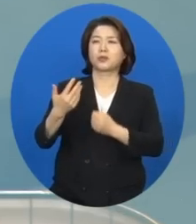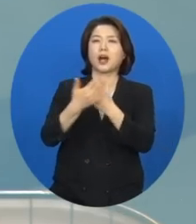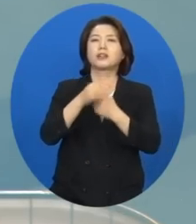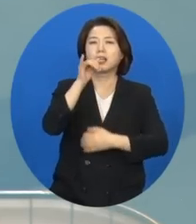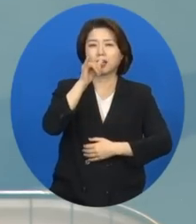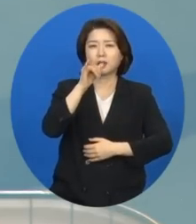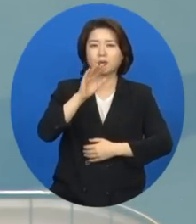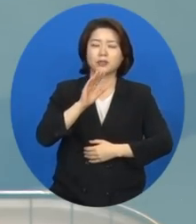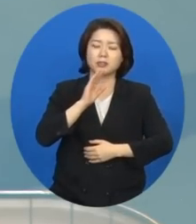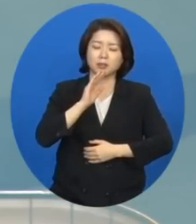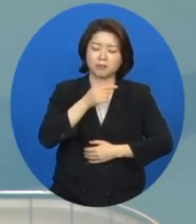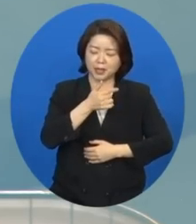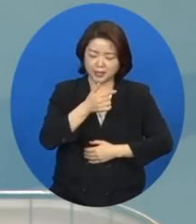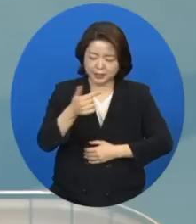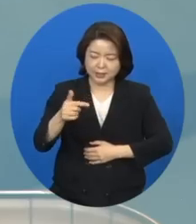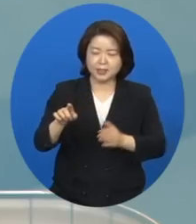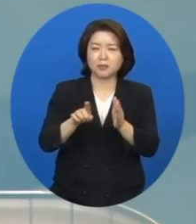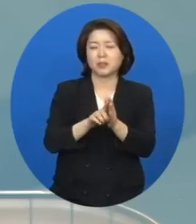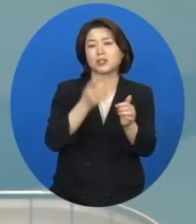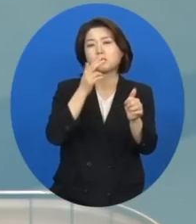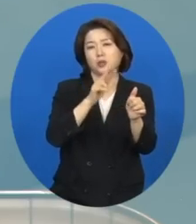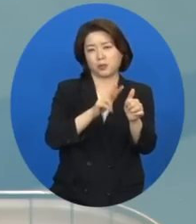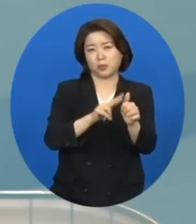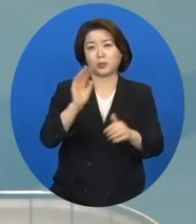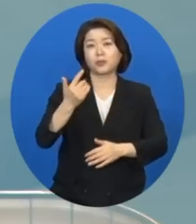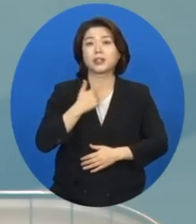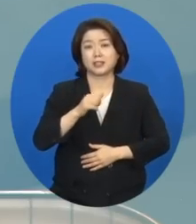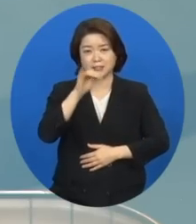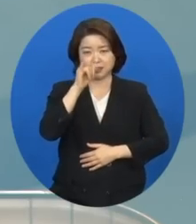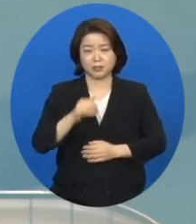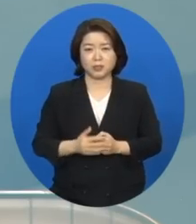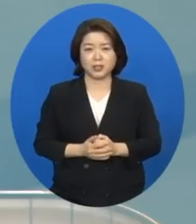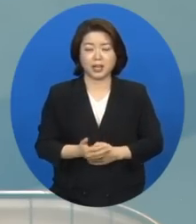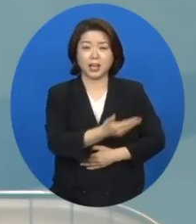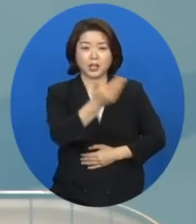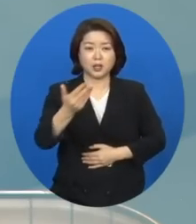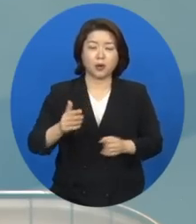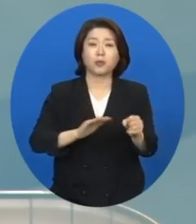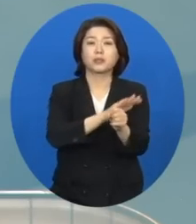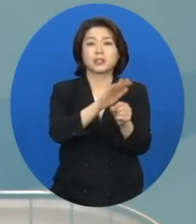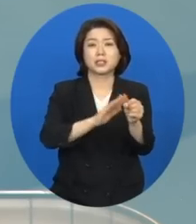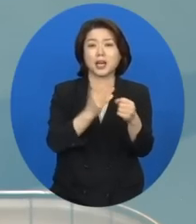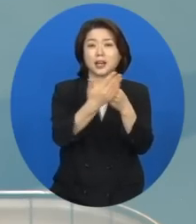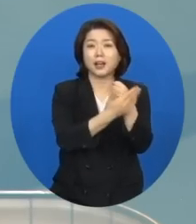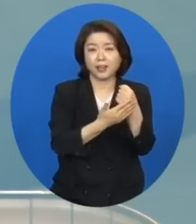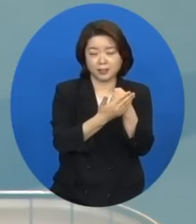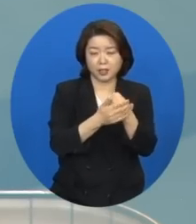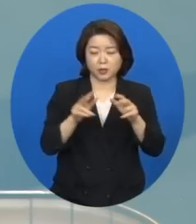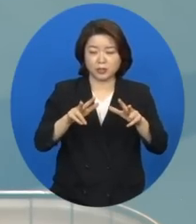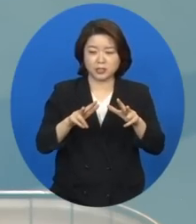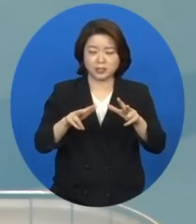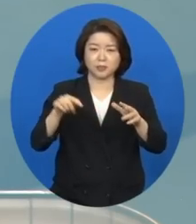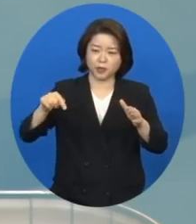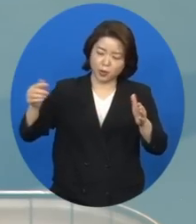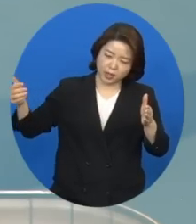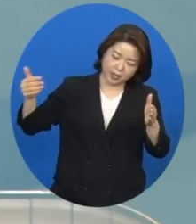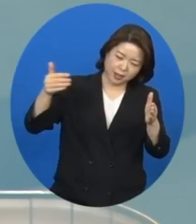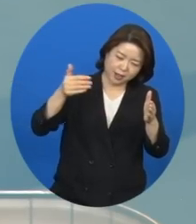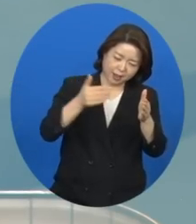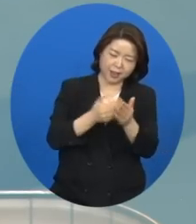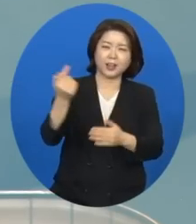큰 믿음의 도전이 되었습니다. 그리고 여러분의 사랑으로 제가 지금 이 자리까지 올